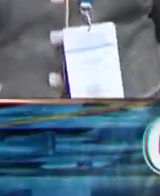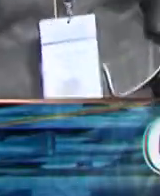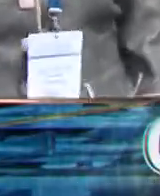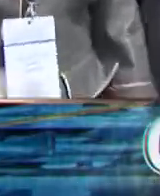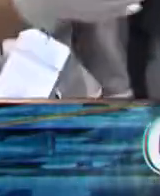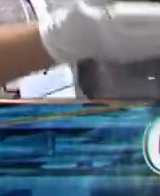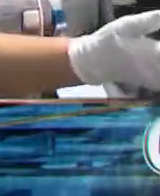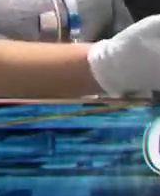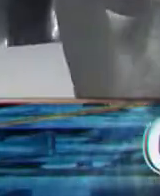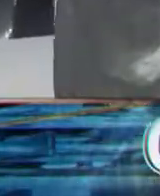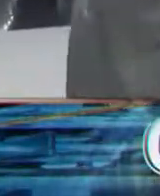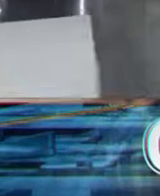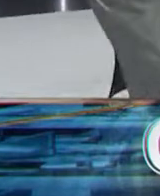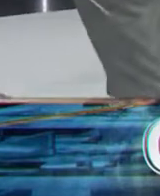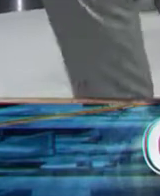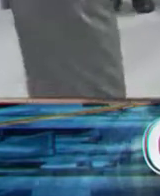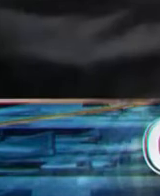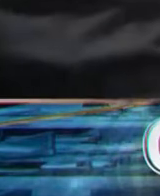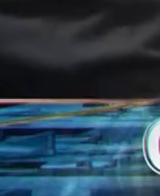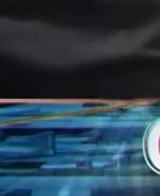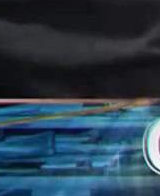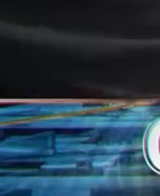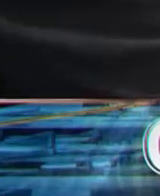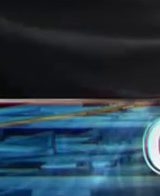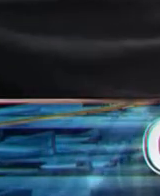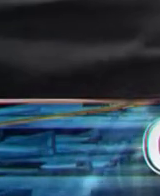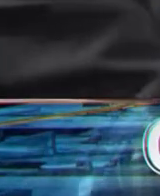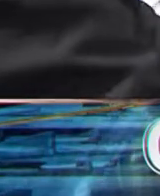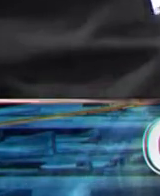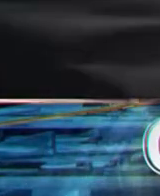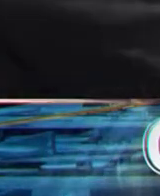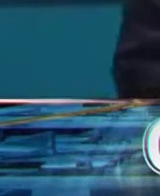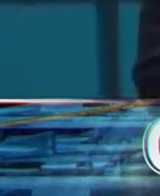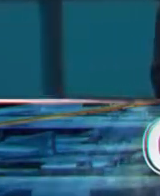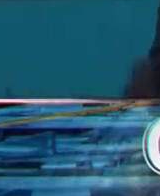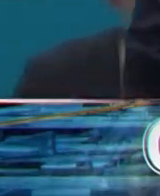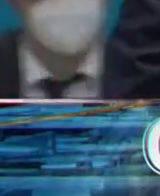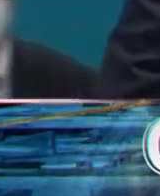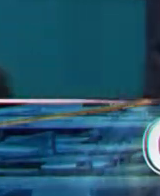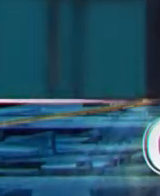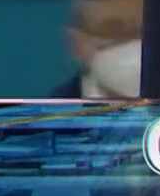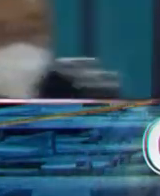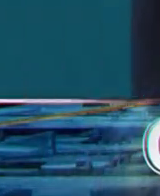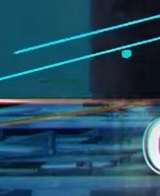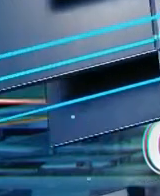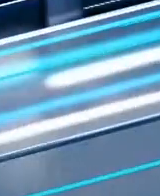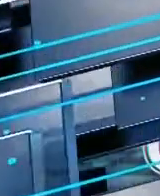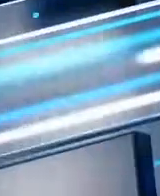Парламент мәжілісіне Қазақстан халық ассамблеясынан 9 депутат сайланды. Дауыс беруге мемлекет басшысы да қатысты.